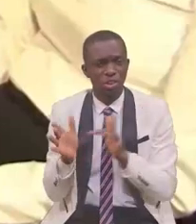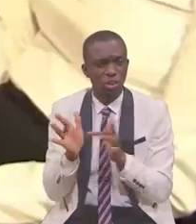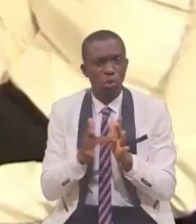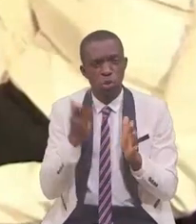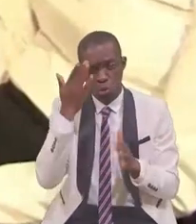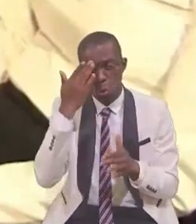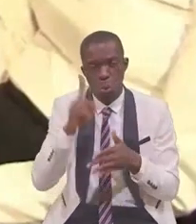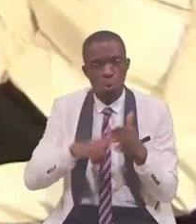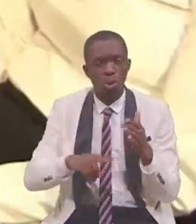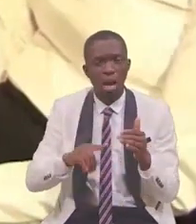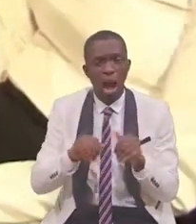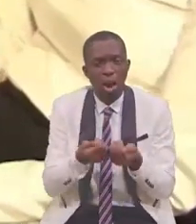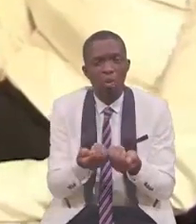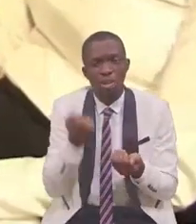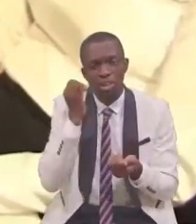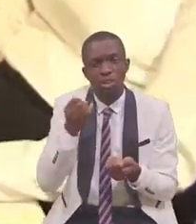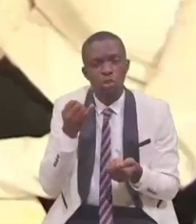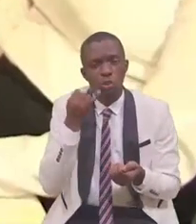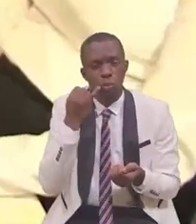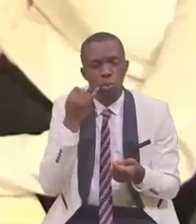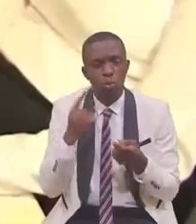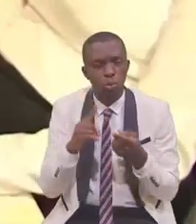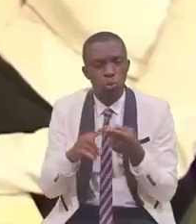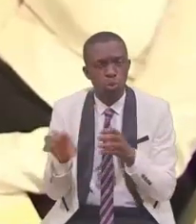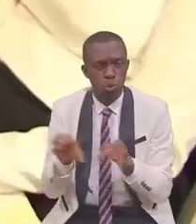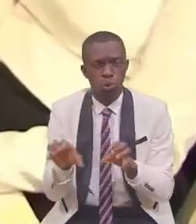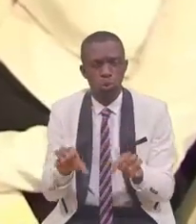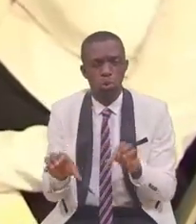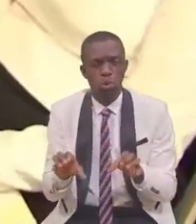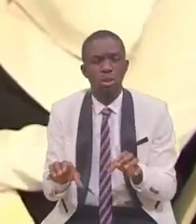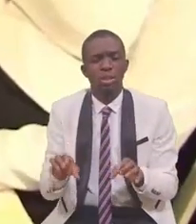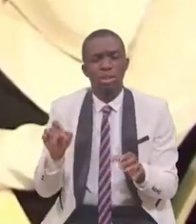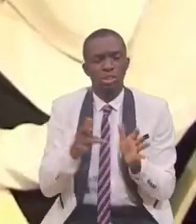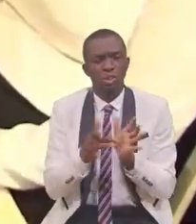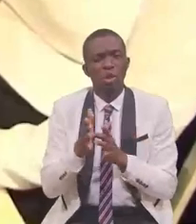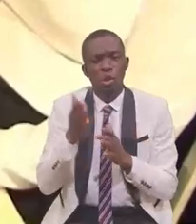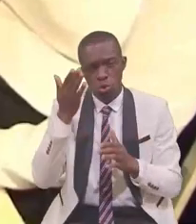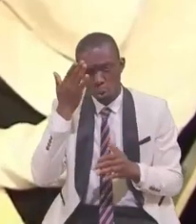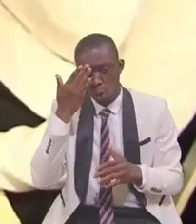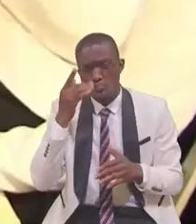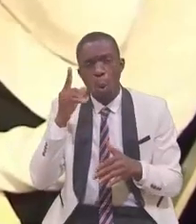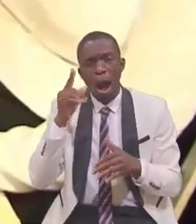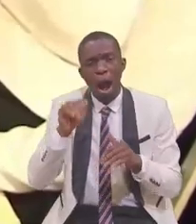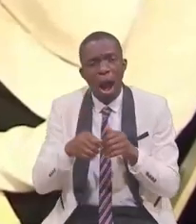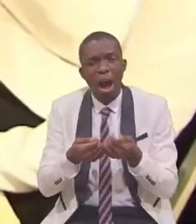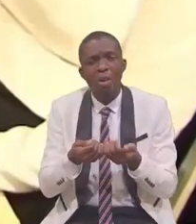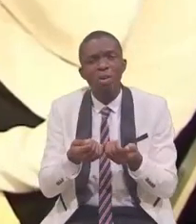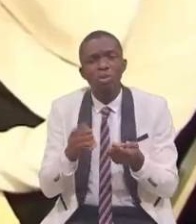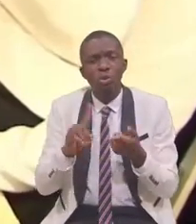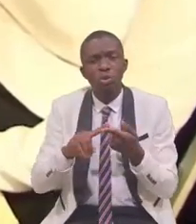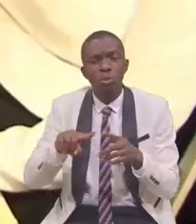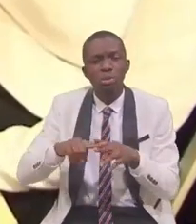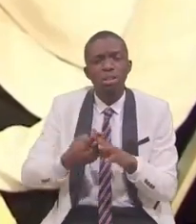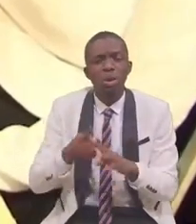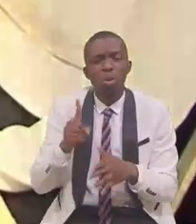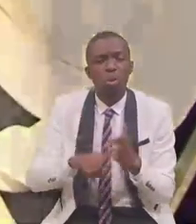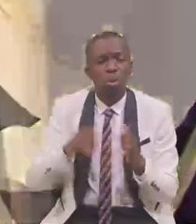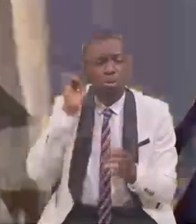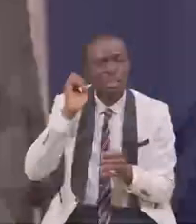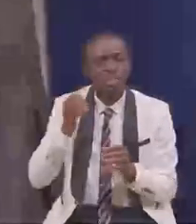qui doit être fait. Numéro quatre, il savait où commencer ce que le Seigneur l'appelait à faire. Et numéro